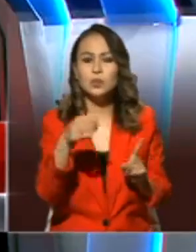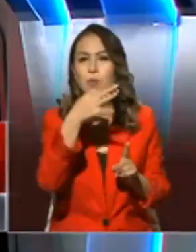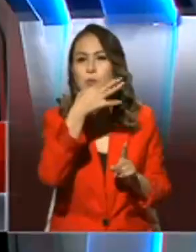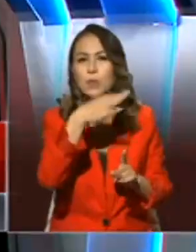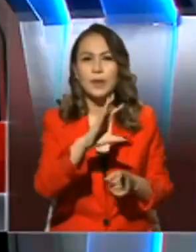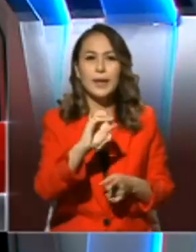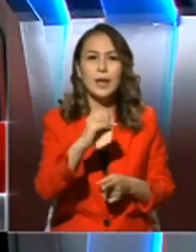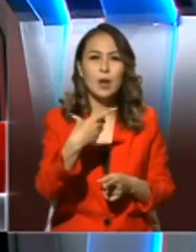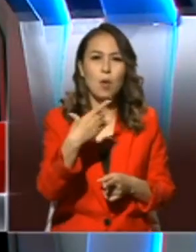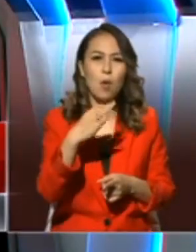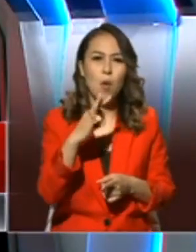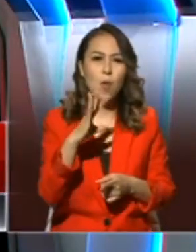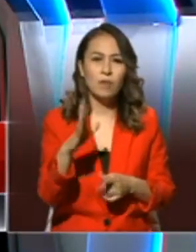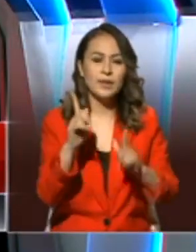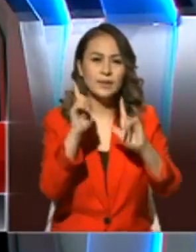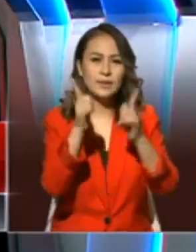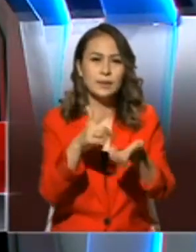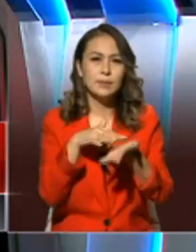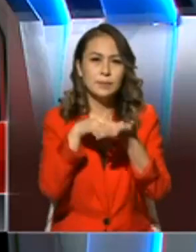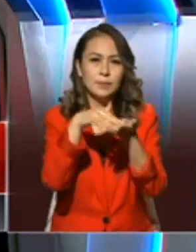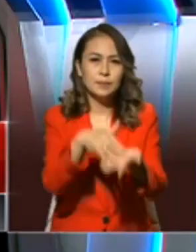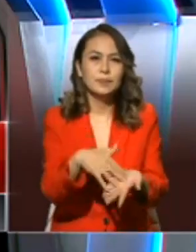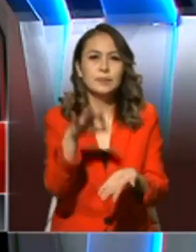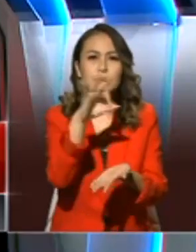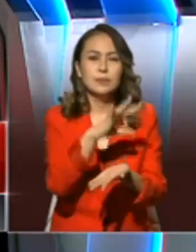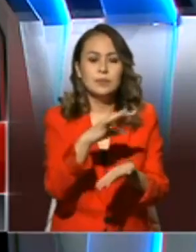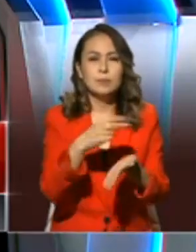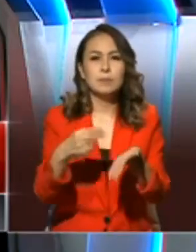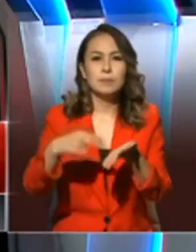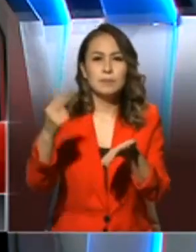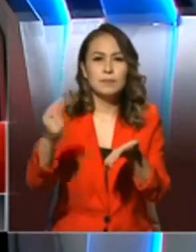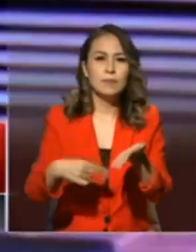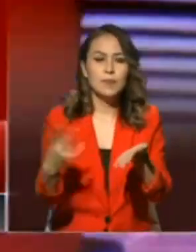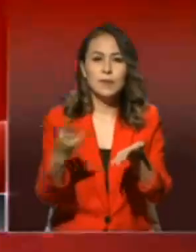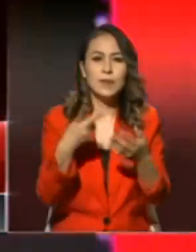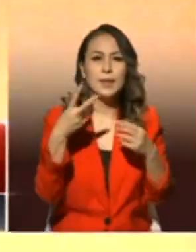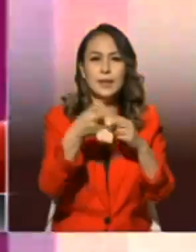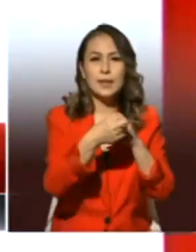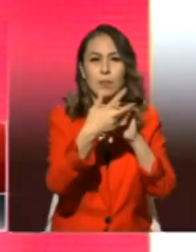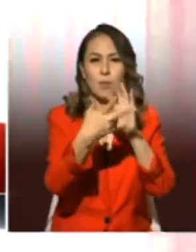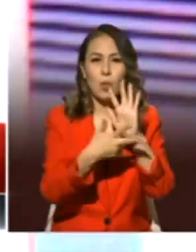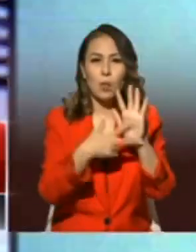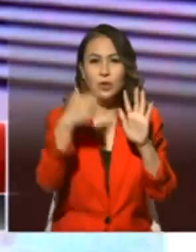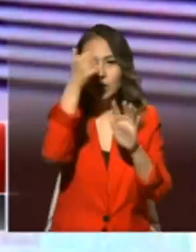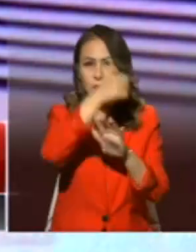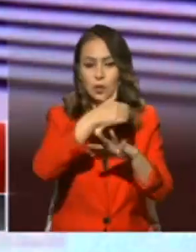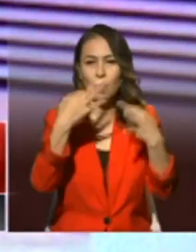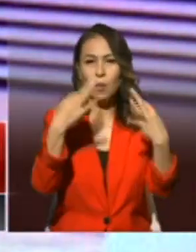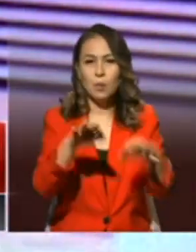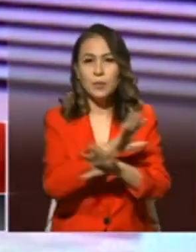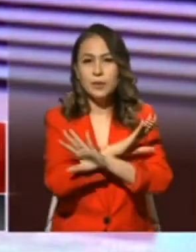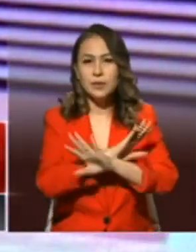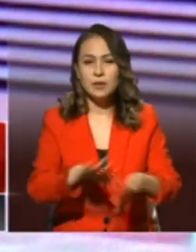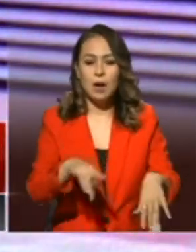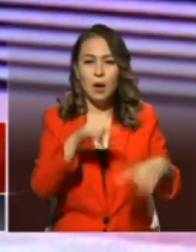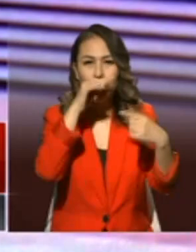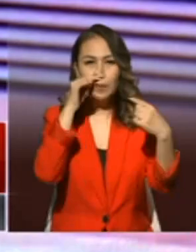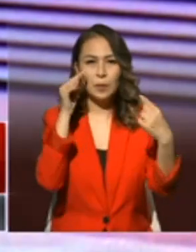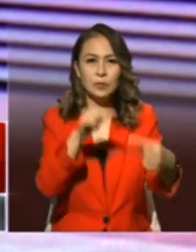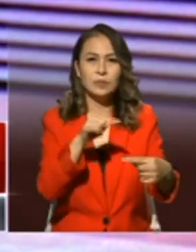ЕГОВ-қа кіріп согласия беремін или бермеймін, келісім беремін, қол қою керек. 2018 жылы бізге рұқсат бергенде 30 адам қарсы